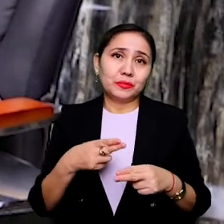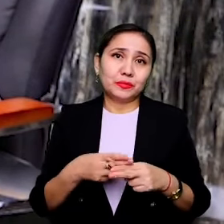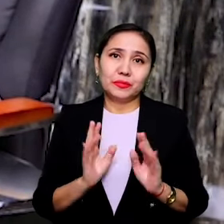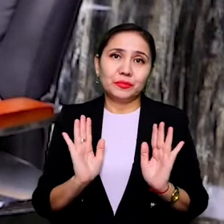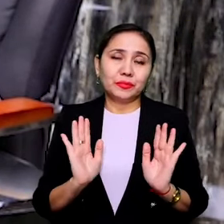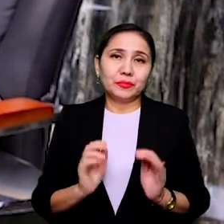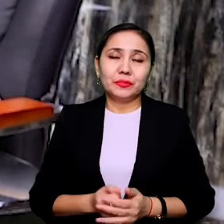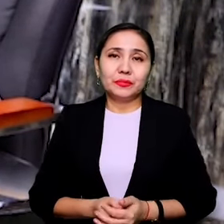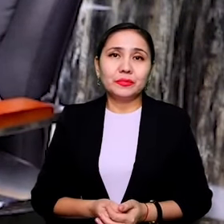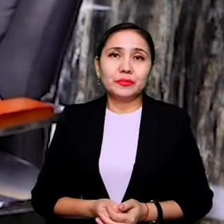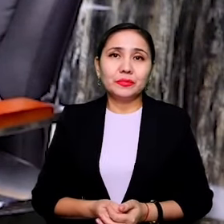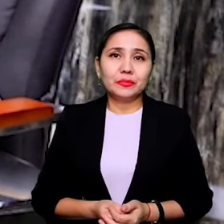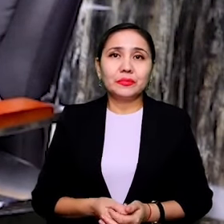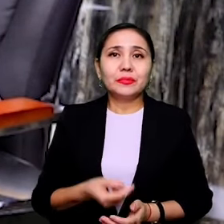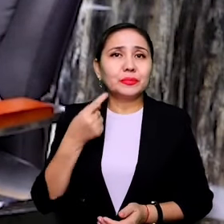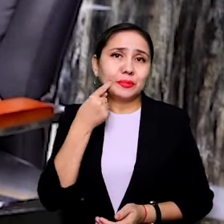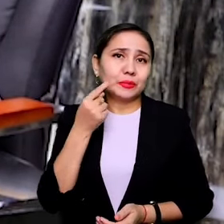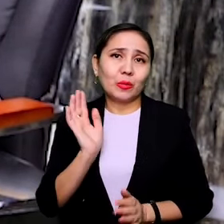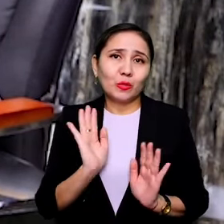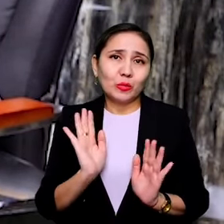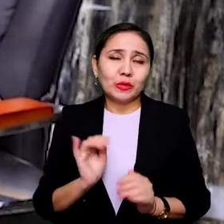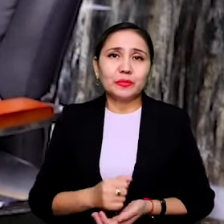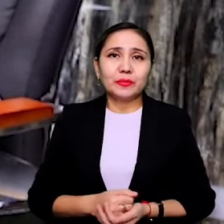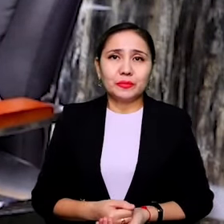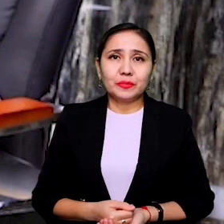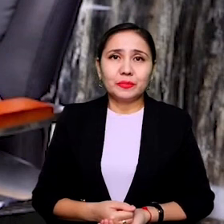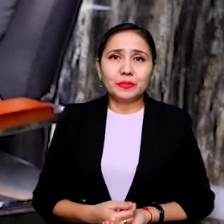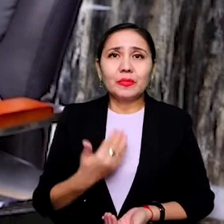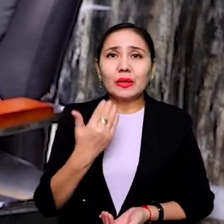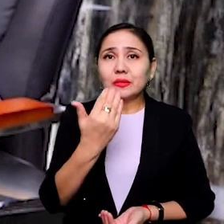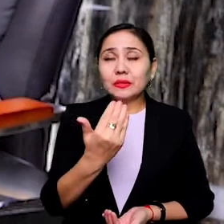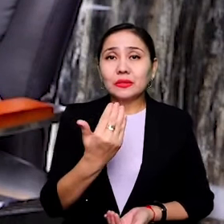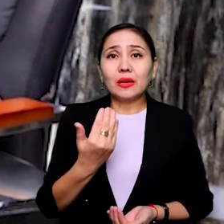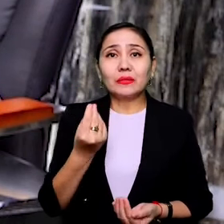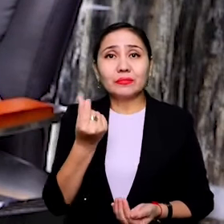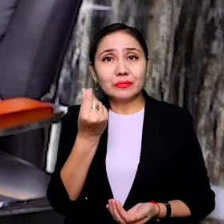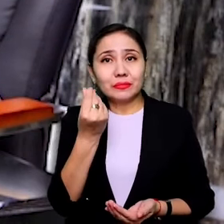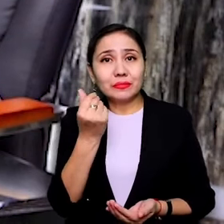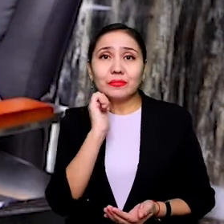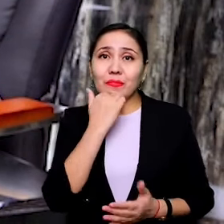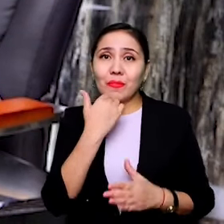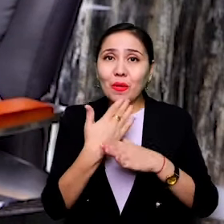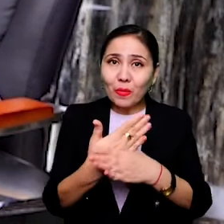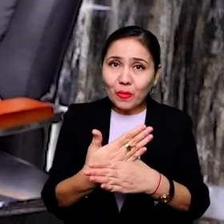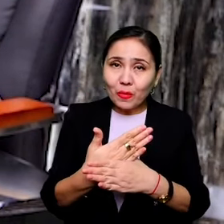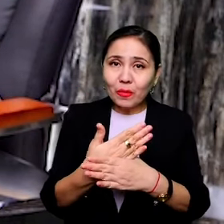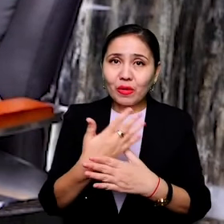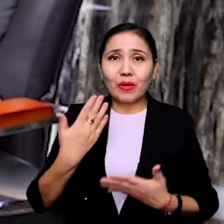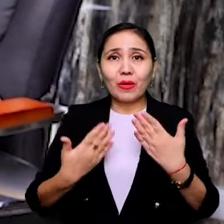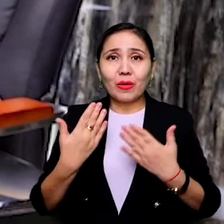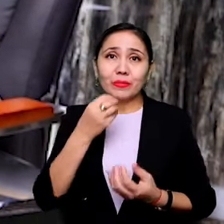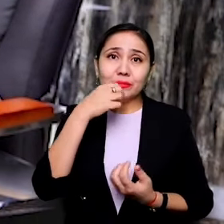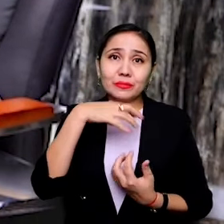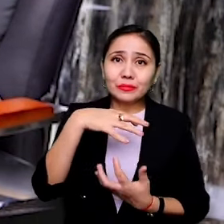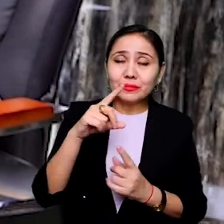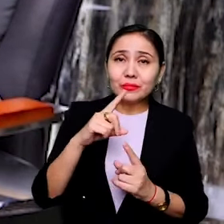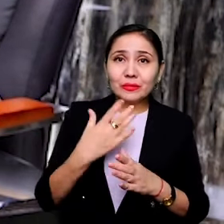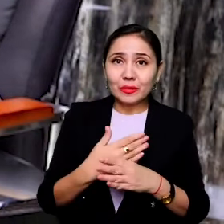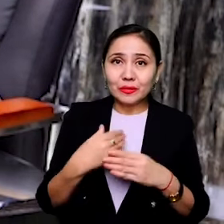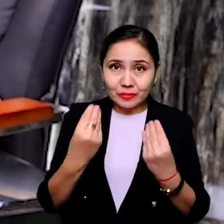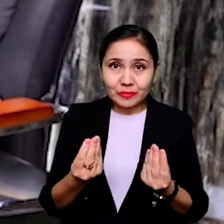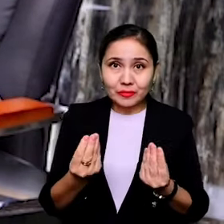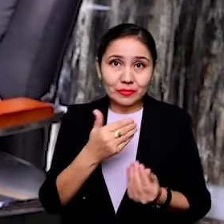قلده خفه بومی سیزگی قنقنگی بر مادی یو که ده باشقه چه یاردم کری بولدیمان